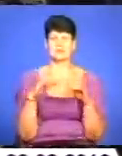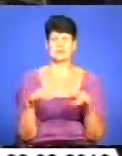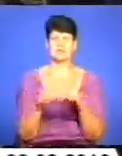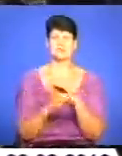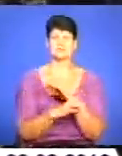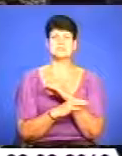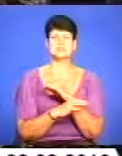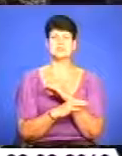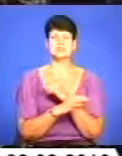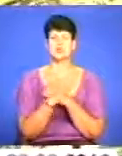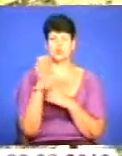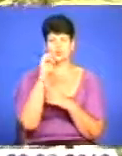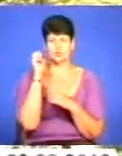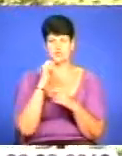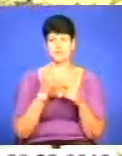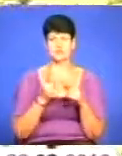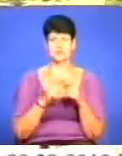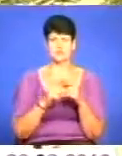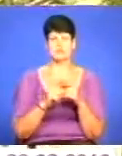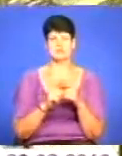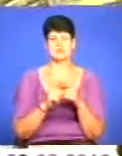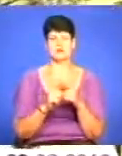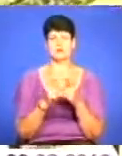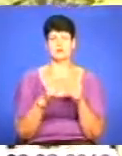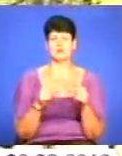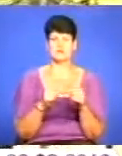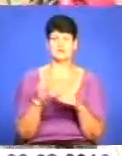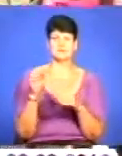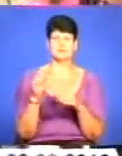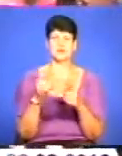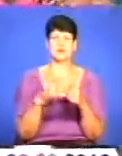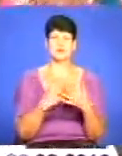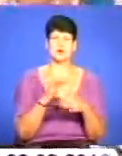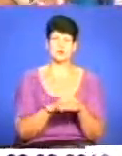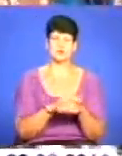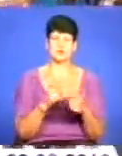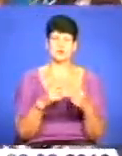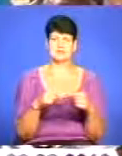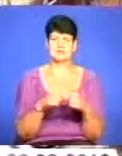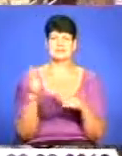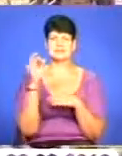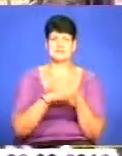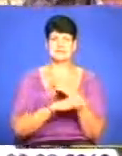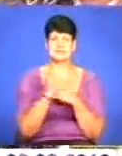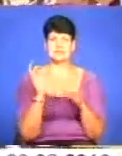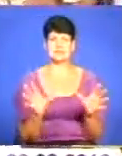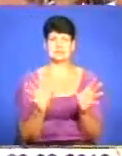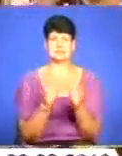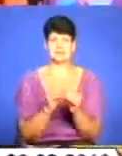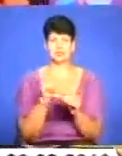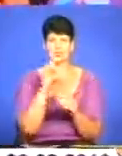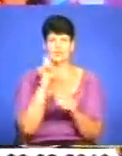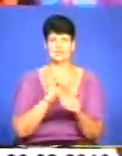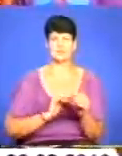дітей з Луганщини організувала громадська організація «Схід та Захід єдині» за підтримки Олександра Шевченка, українського